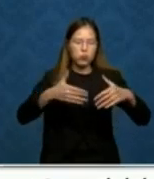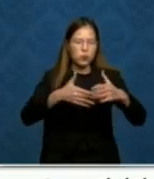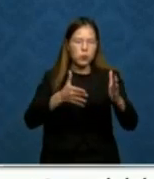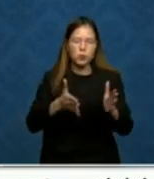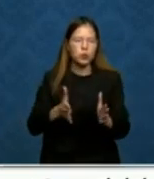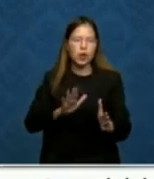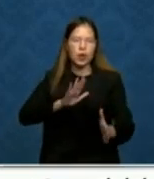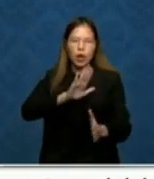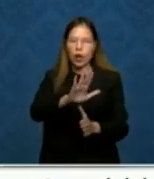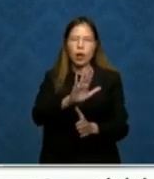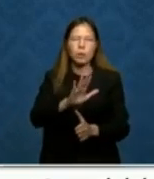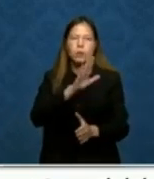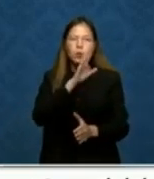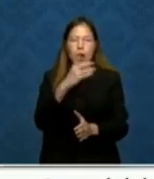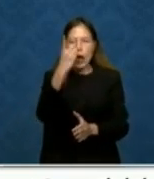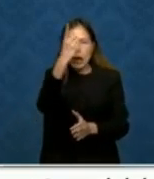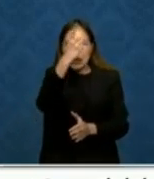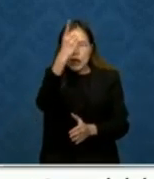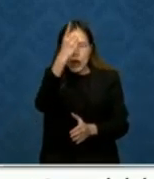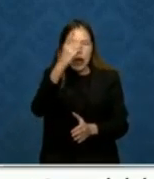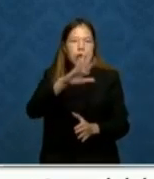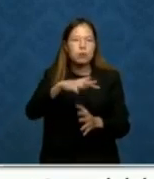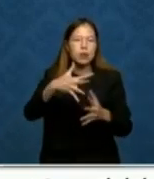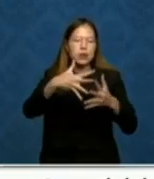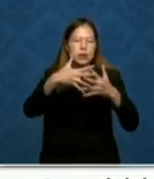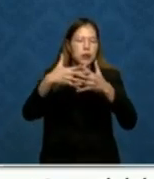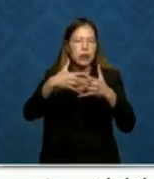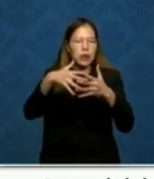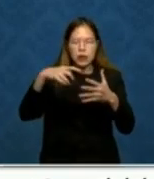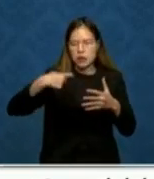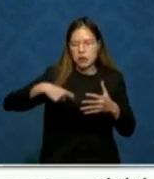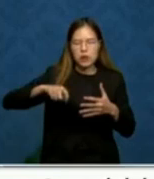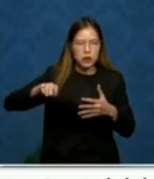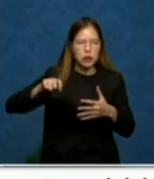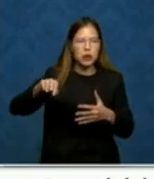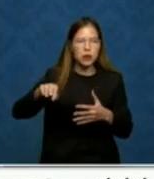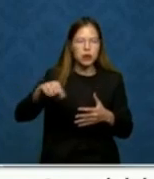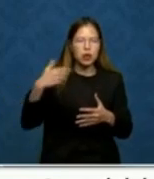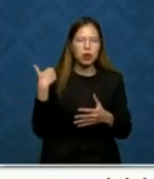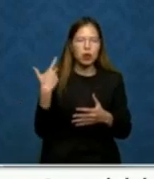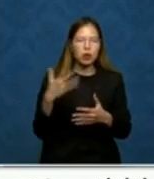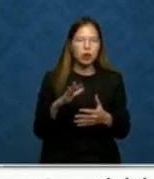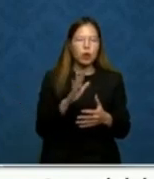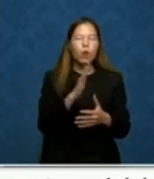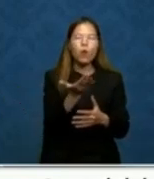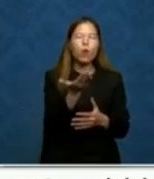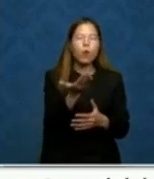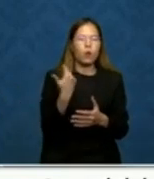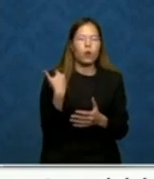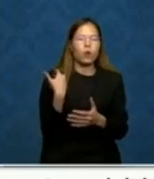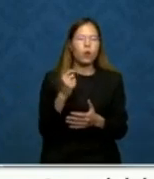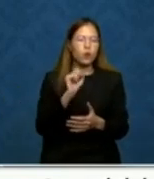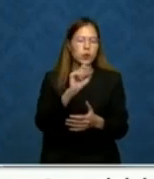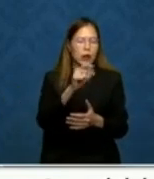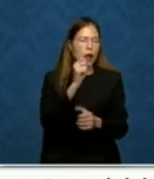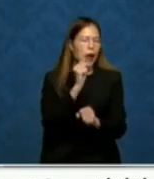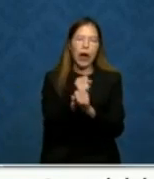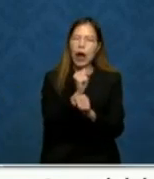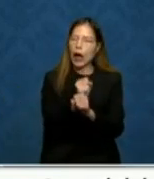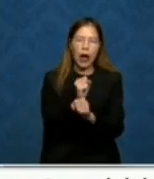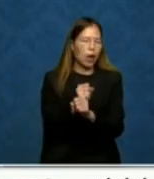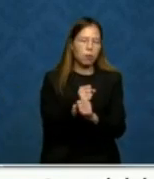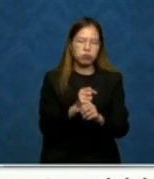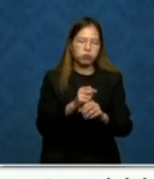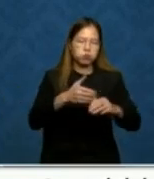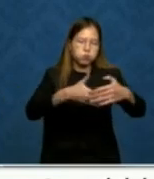เขตอย่างดาราฮอลลีวูดท่านประธานจะเห็นนะครับเขาไปศาลแล้วก็ขอเรียกว่า restraint order คำสั่งห้ามกระทำการห้ามเข้าเข